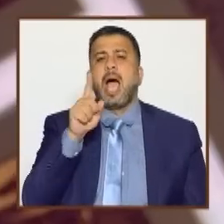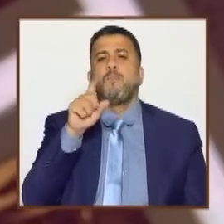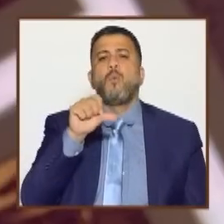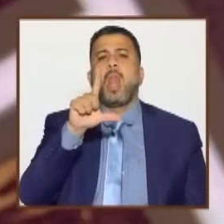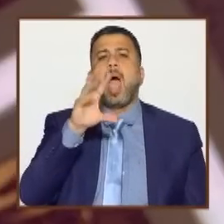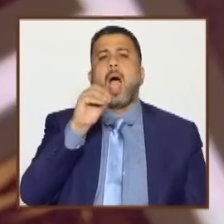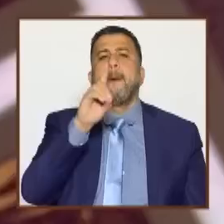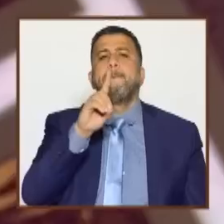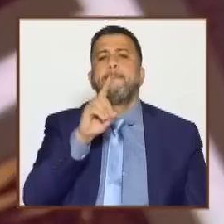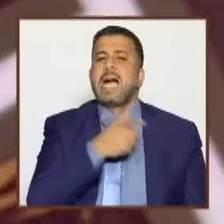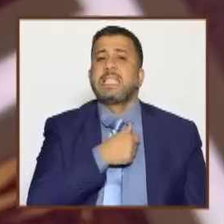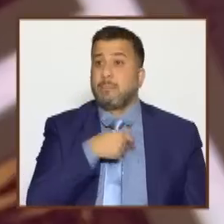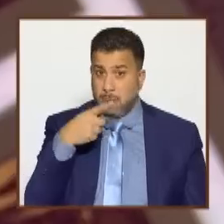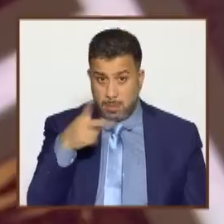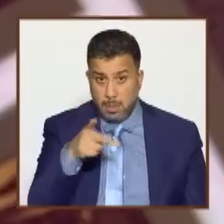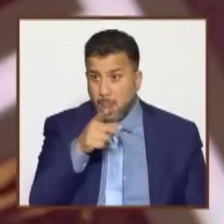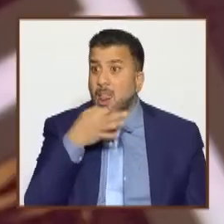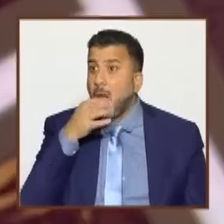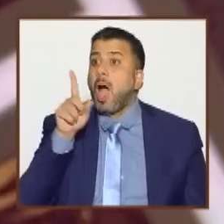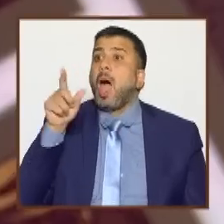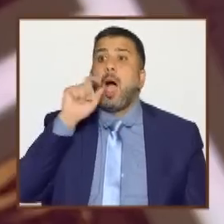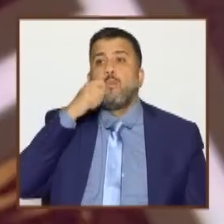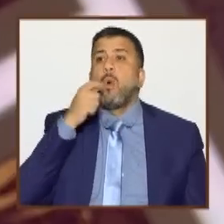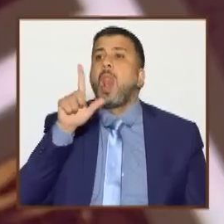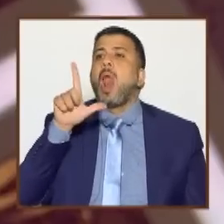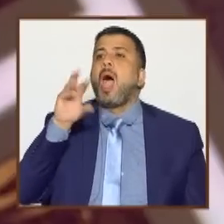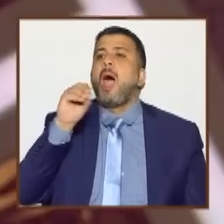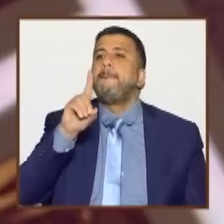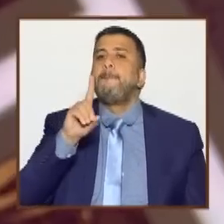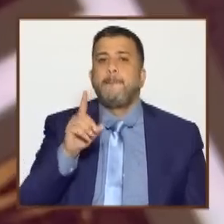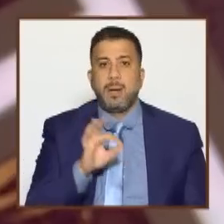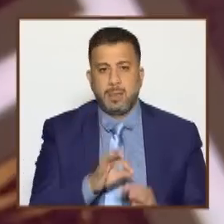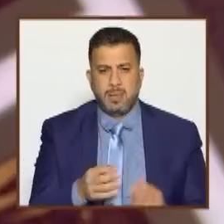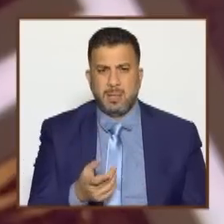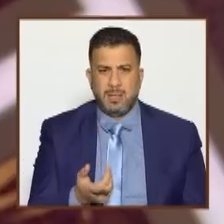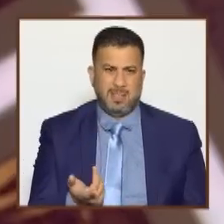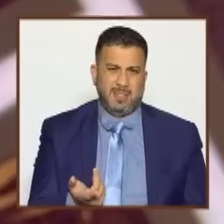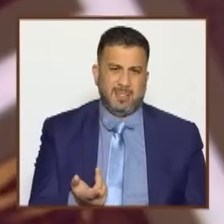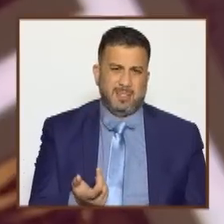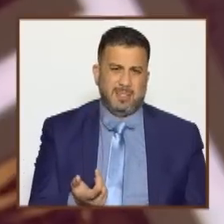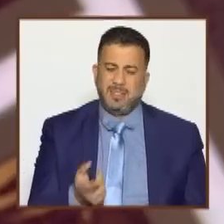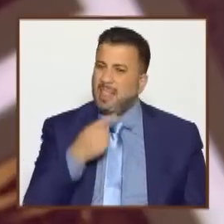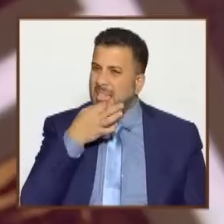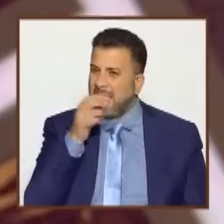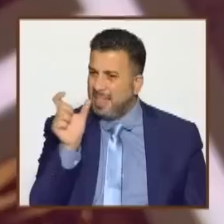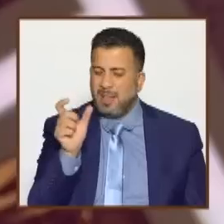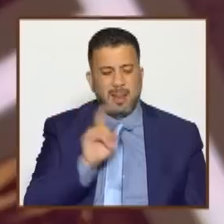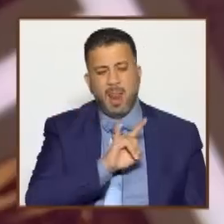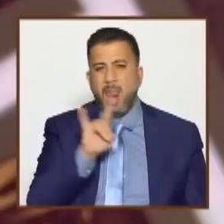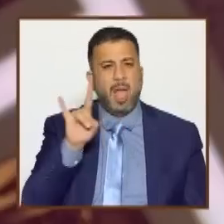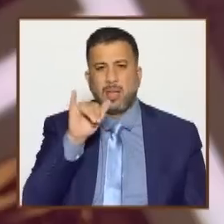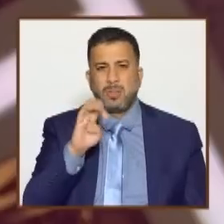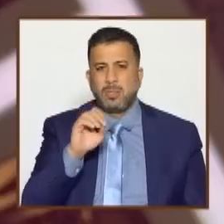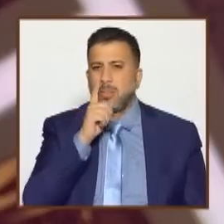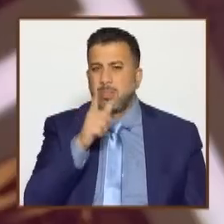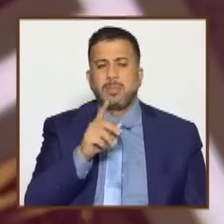لهب، أو قال أنا والله أبو يعني لقب من الألقاب السيئة مثلا، ما يجوز. ولذلك أبو